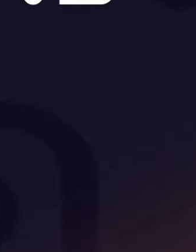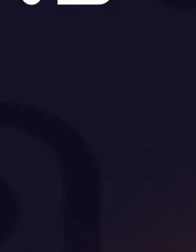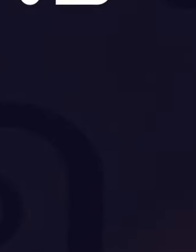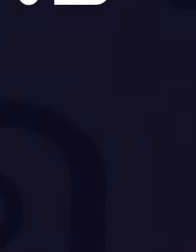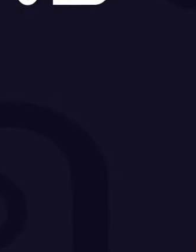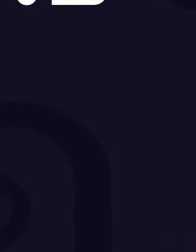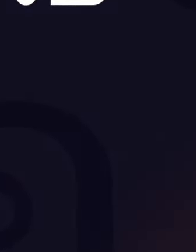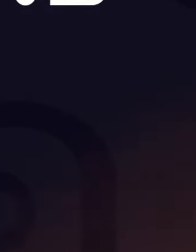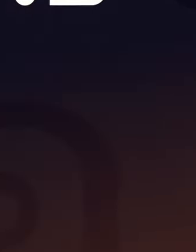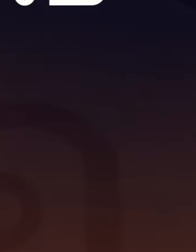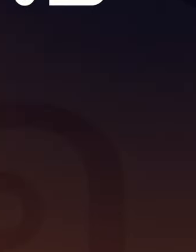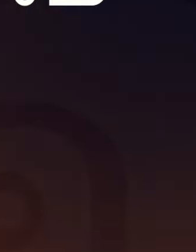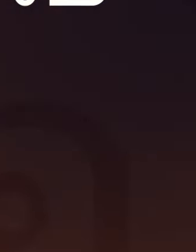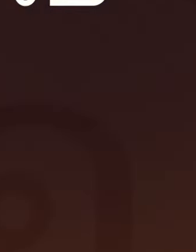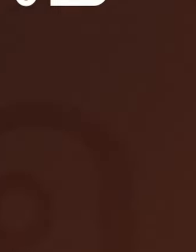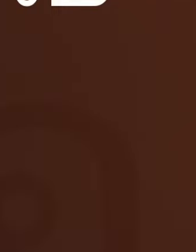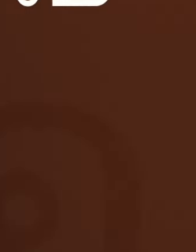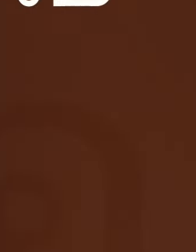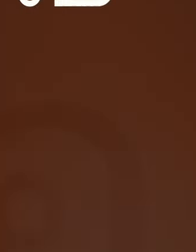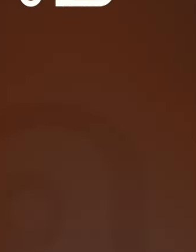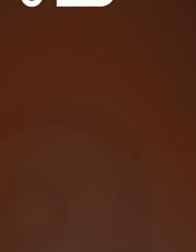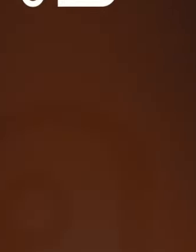คุครับ